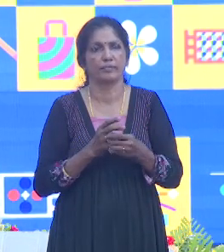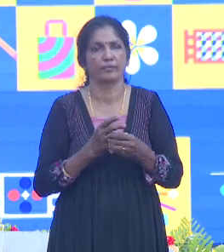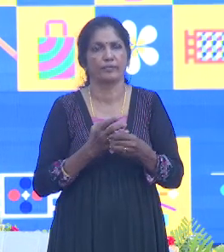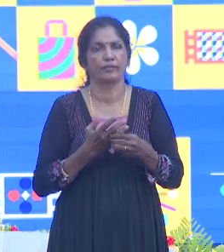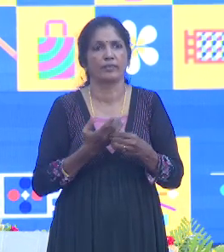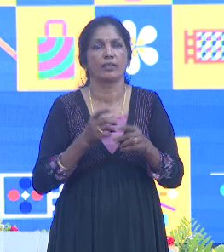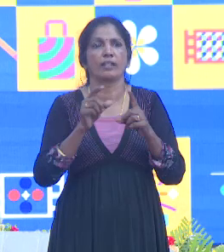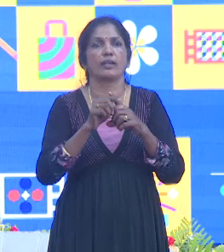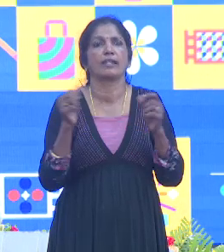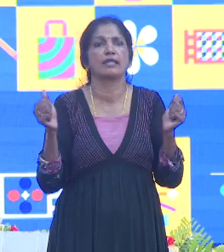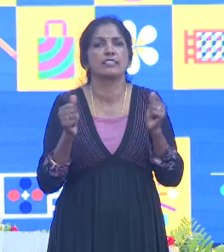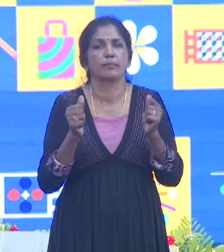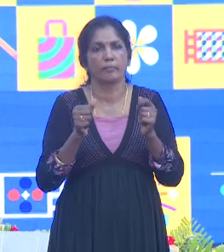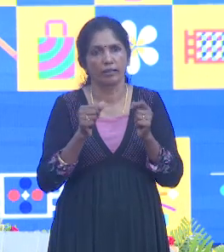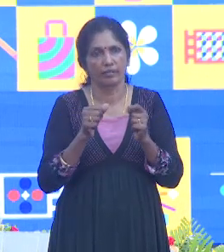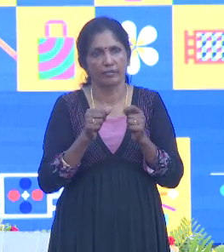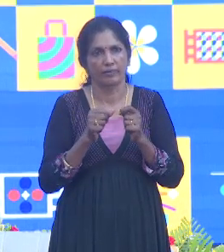അത് ഡിസംബർ മാസം